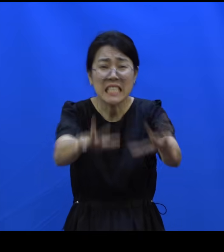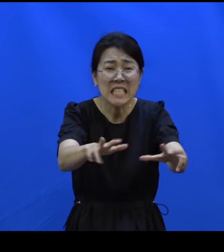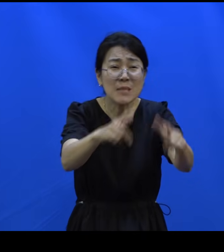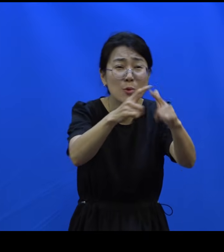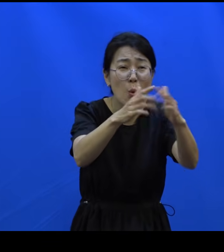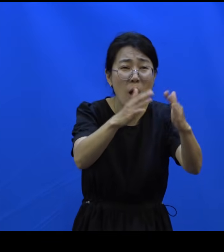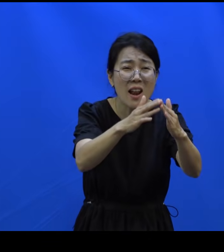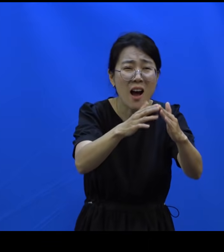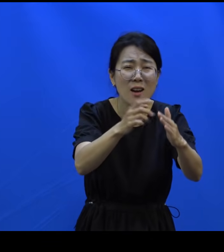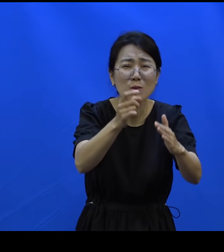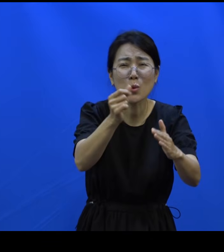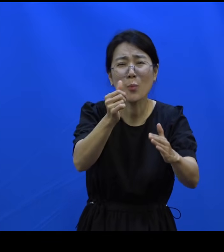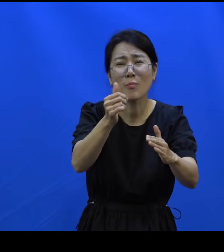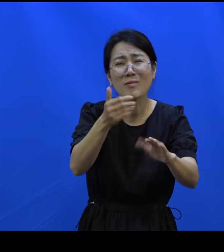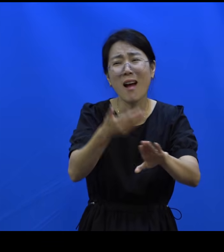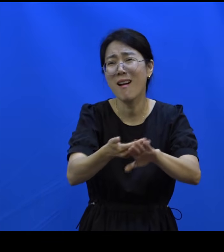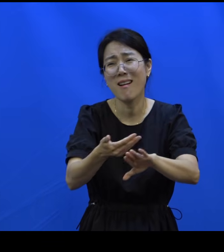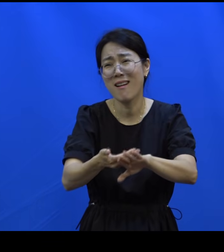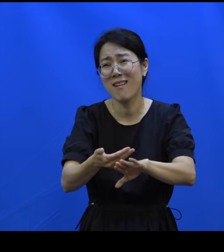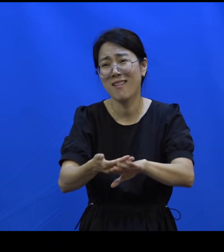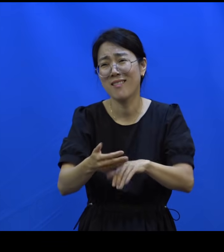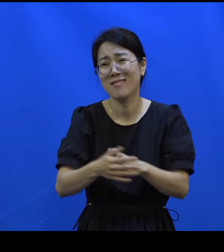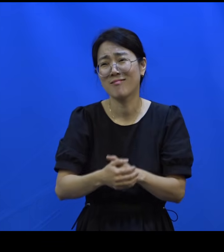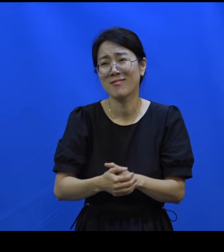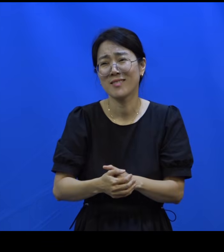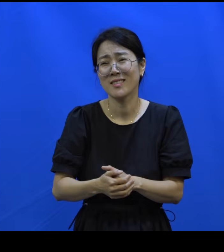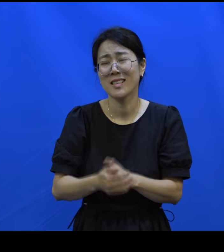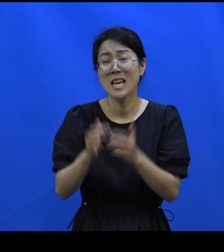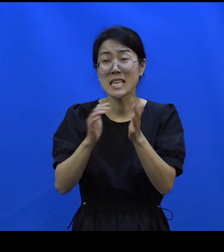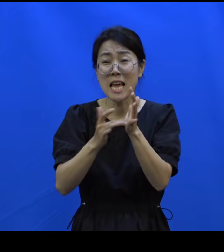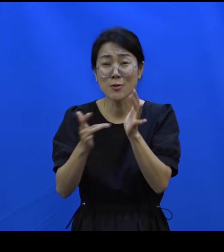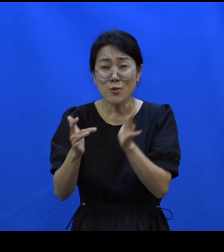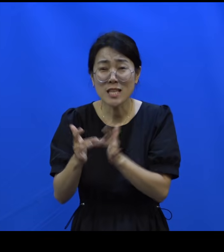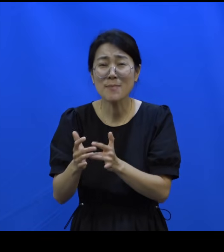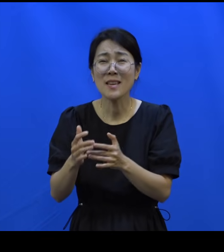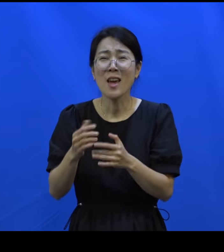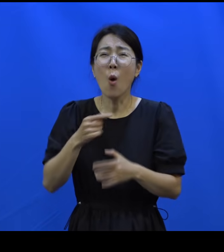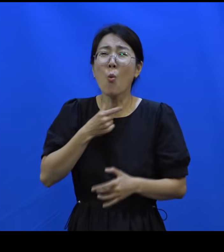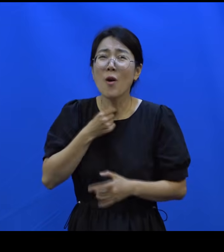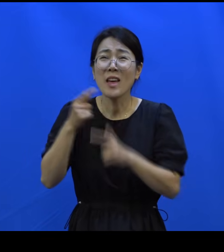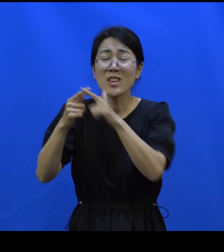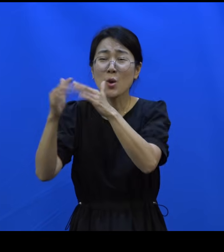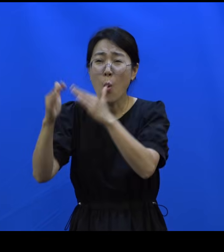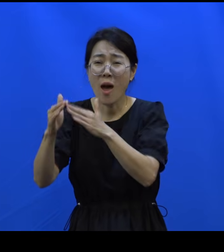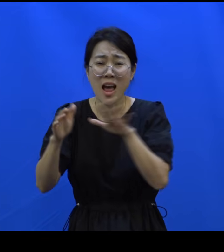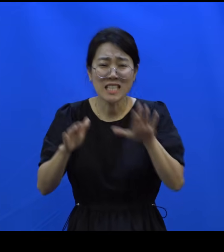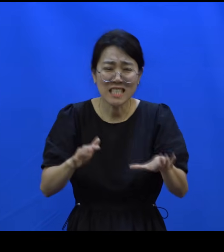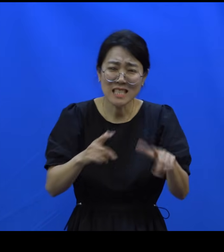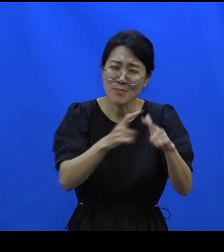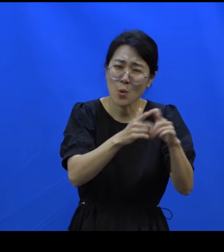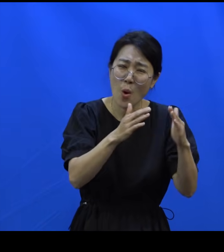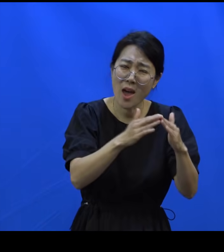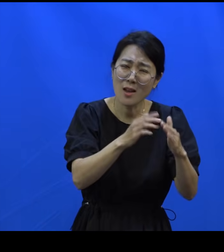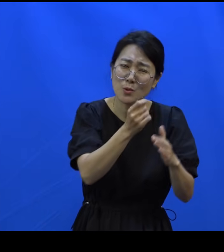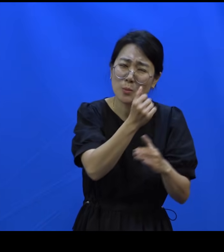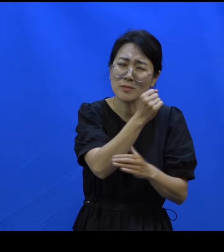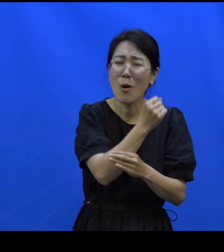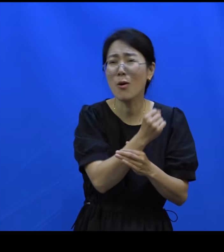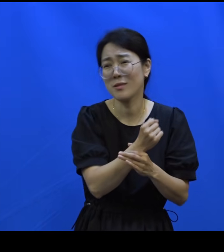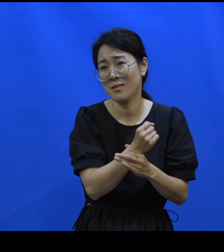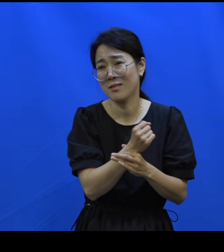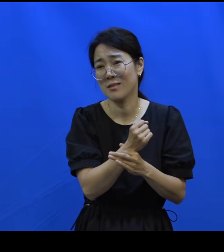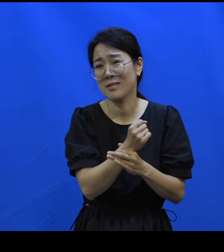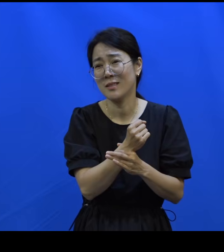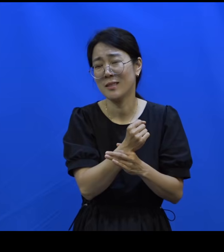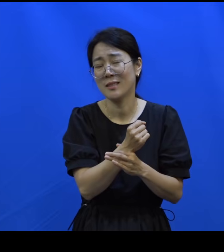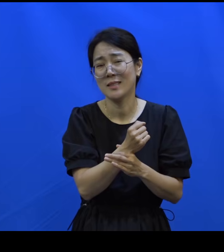이미 2000년 전에 이 급진적 삶을 우리에게 요구하셨어요. 여러분, 세상을 바꾸는 힘은 어디로부터 오는 겁니까? 혁명을 통해서 안 해요. 정치적